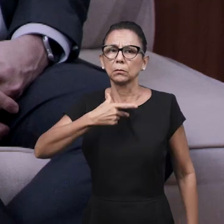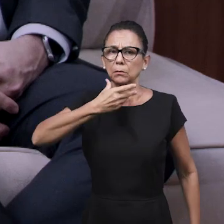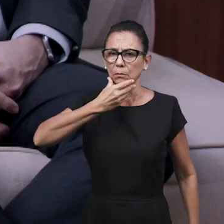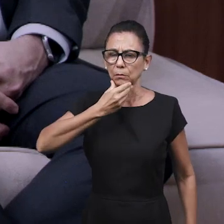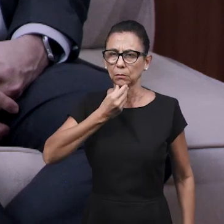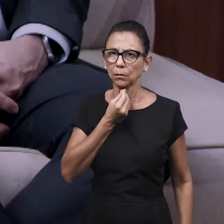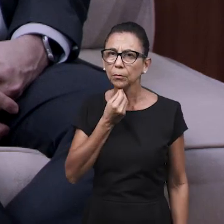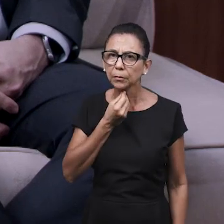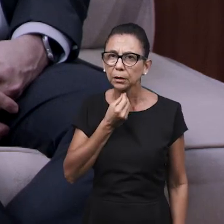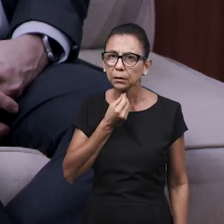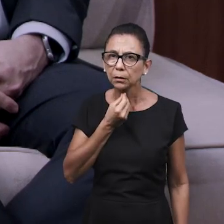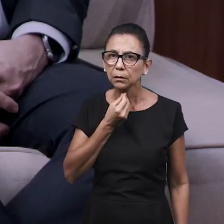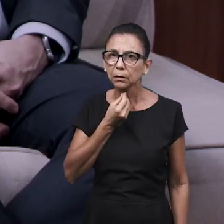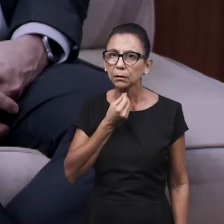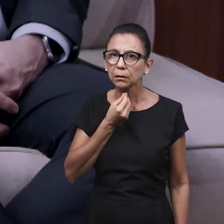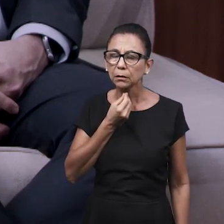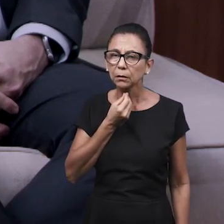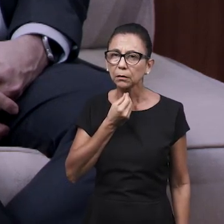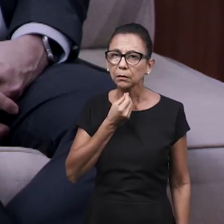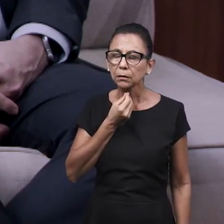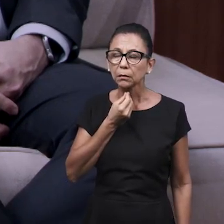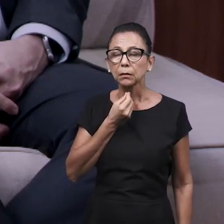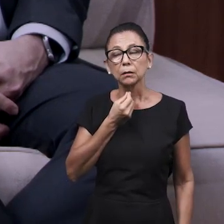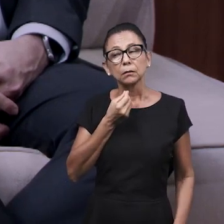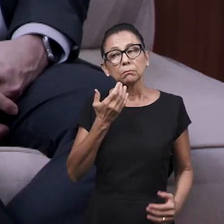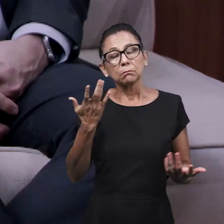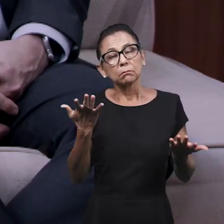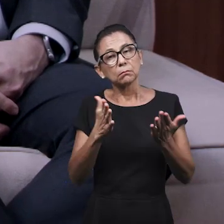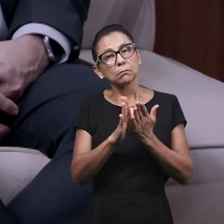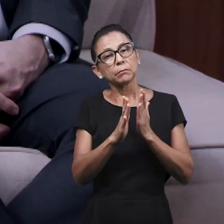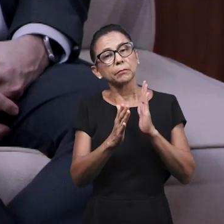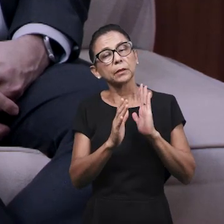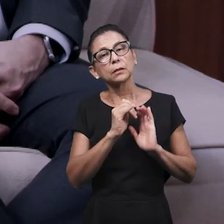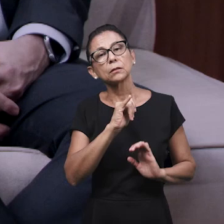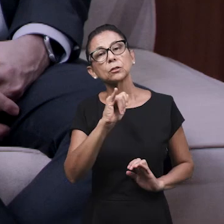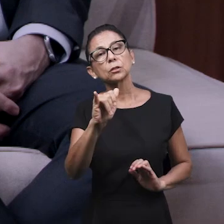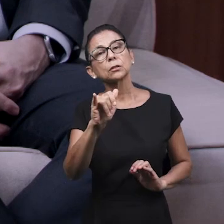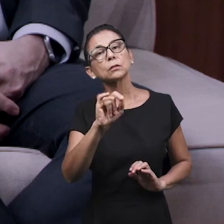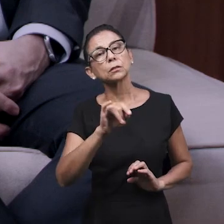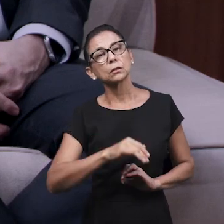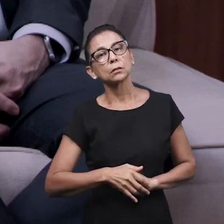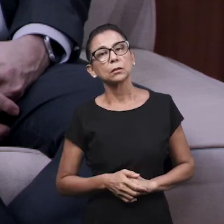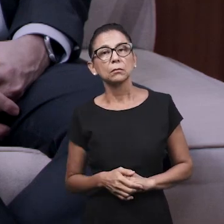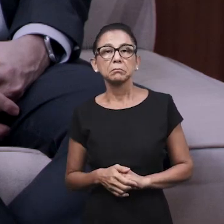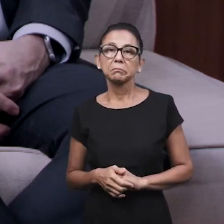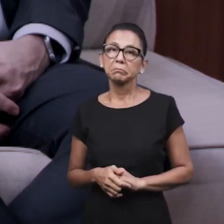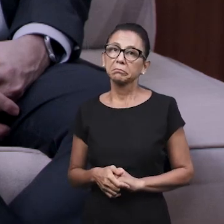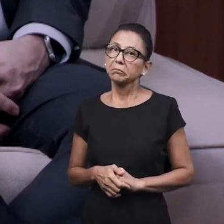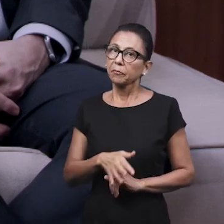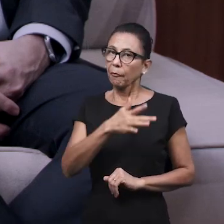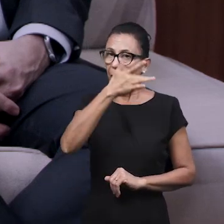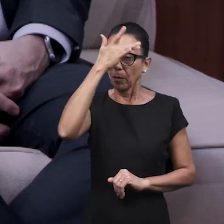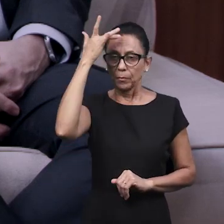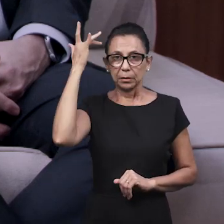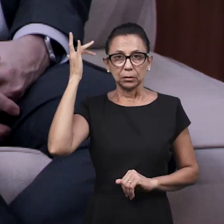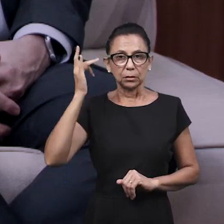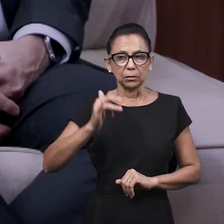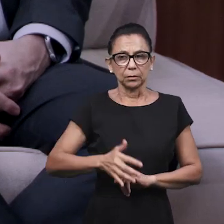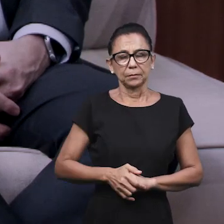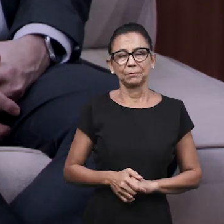c'est-à-dire comme un homme, la Bible dit que telle personne n'est pas de